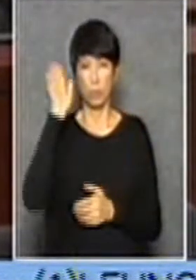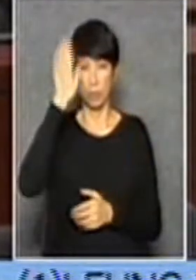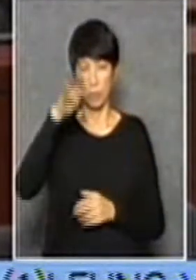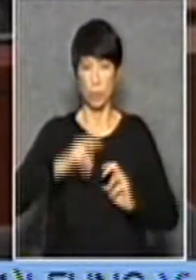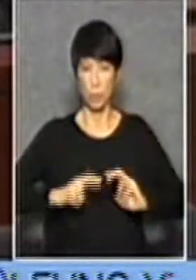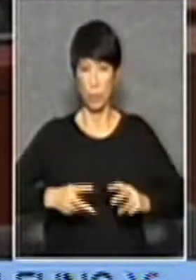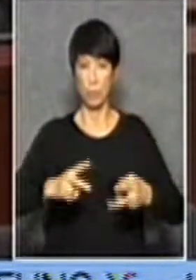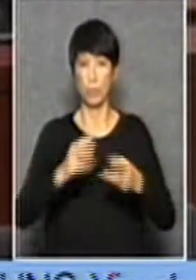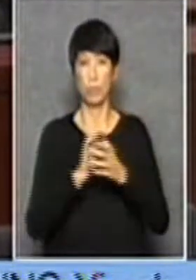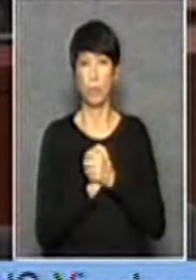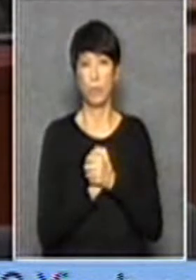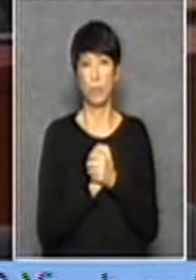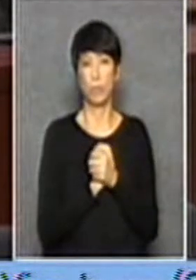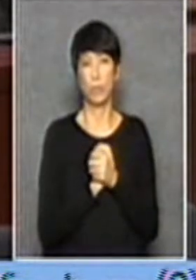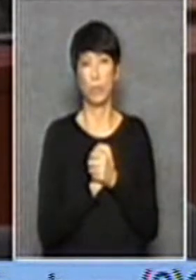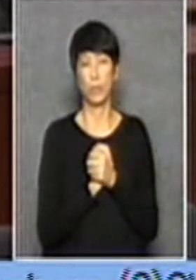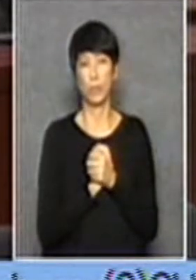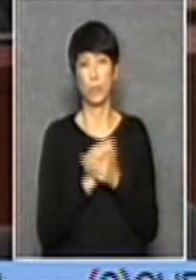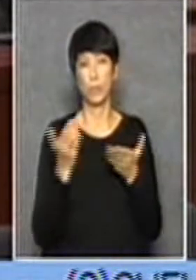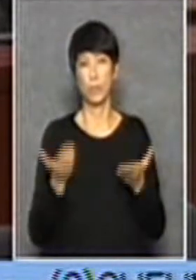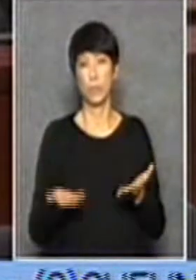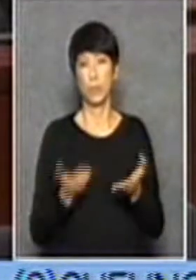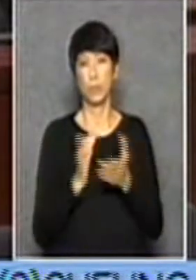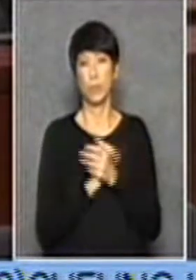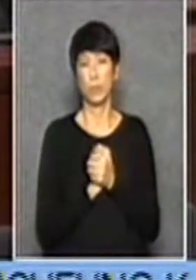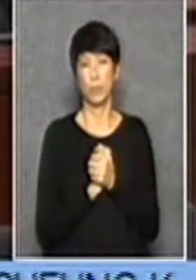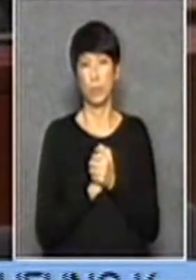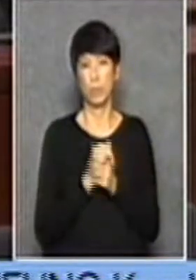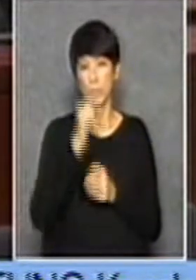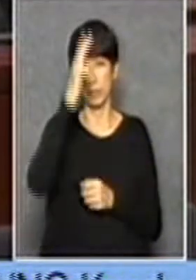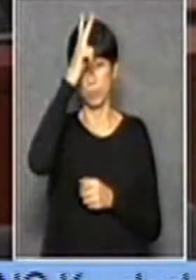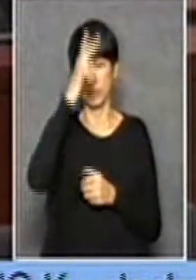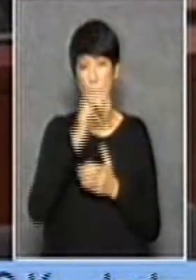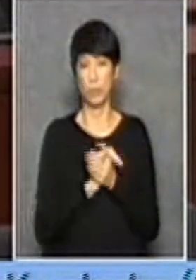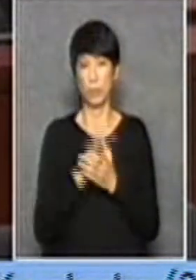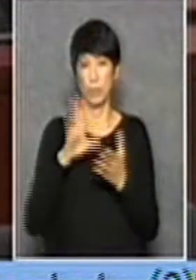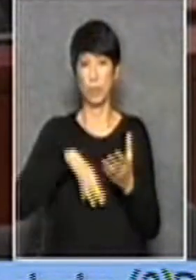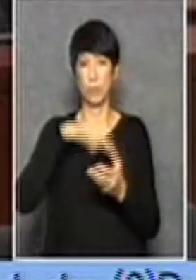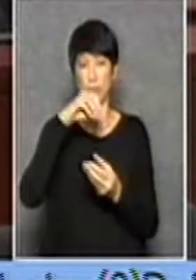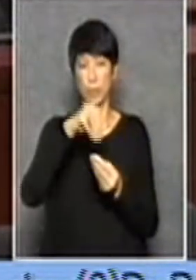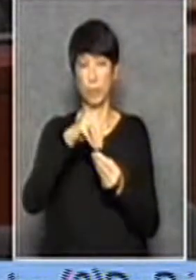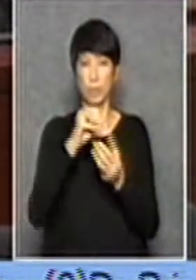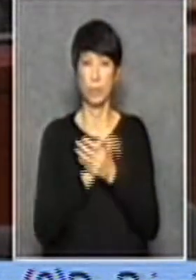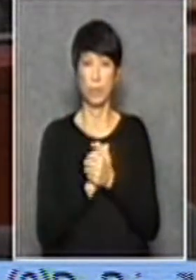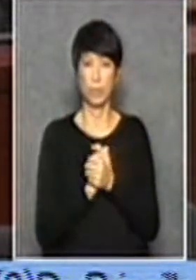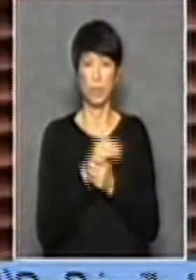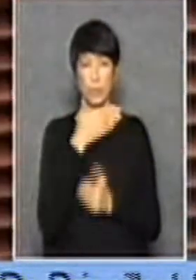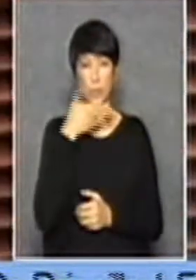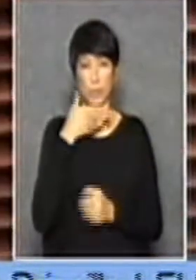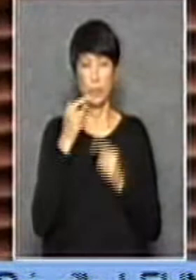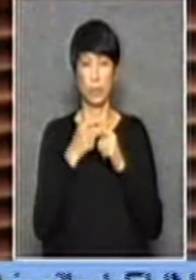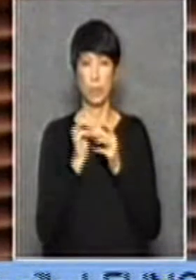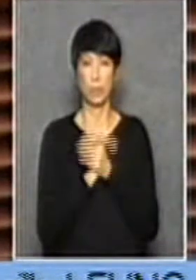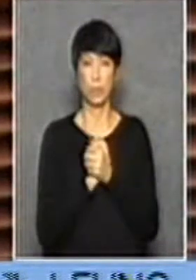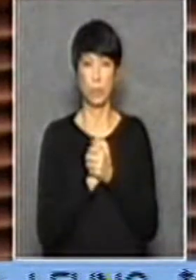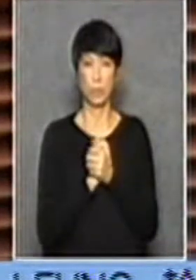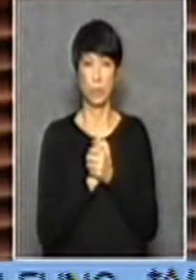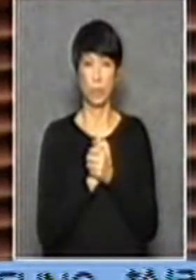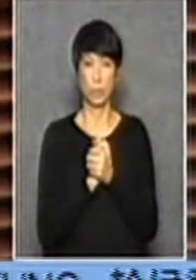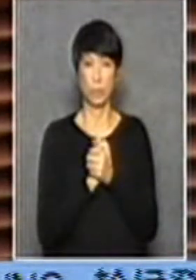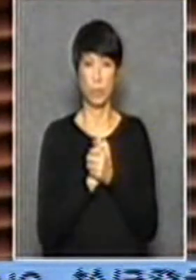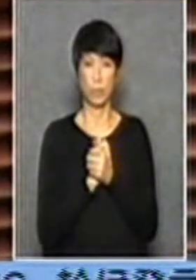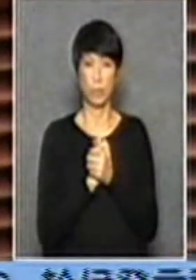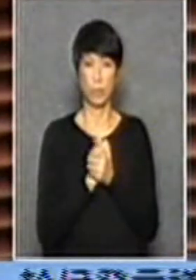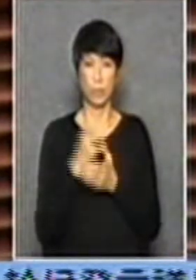展。今日政府說很關心青年人，這些撲火